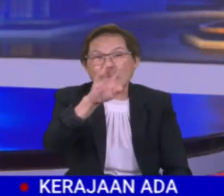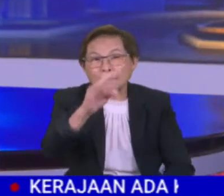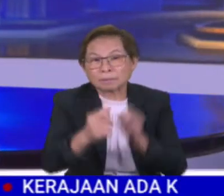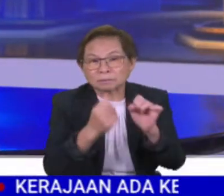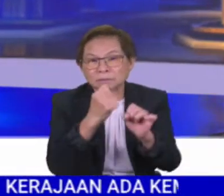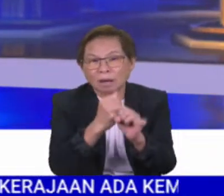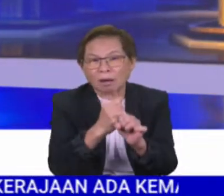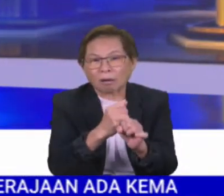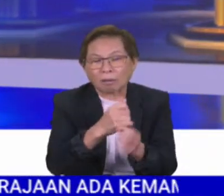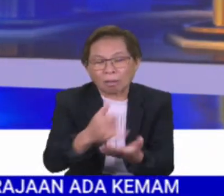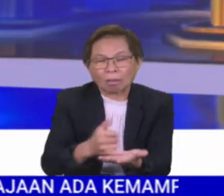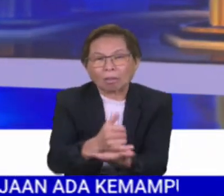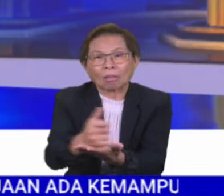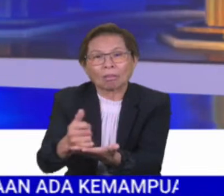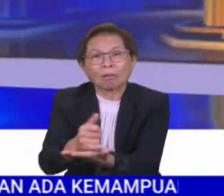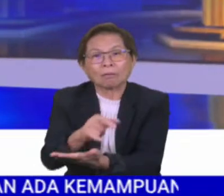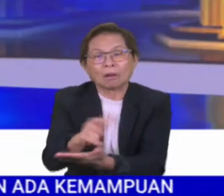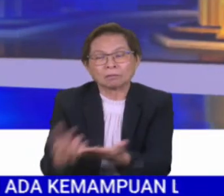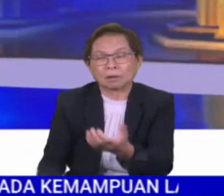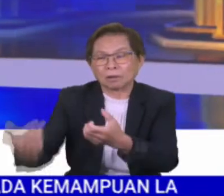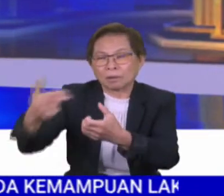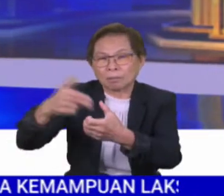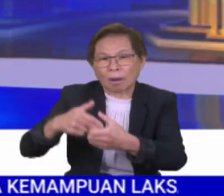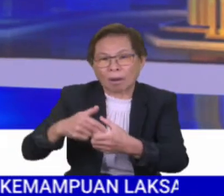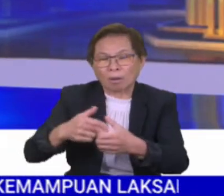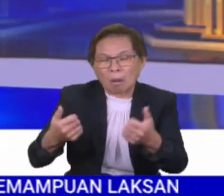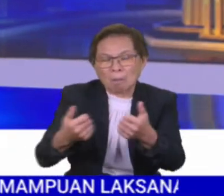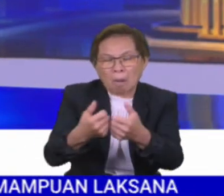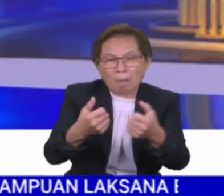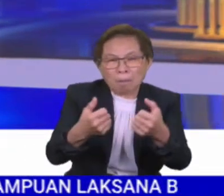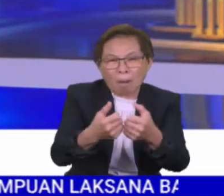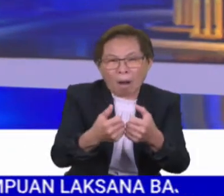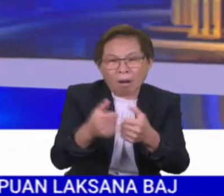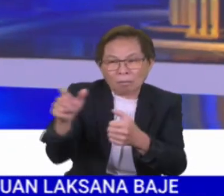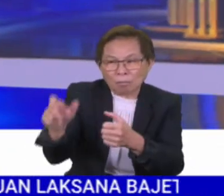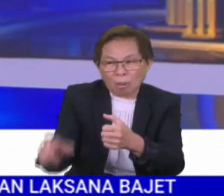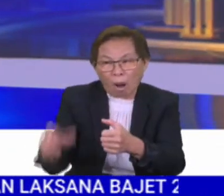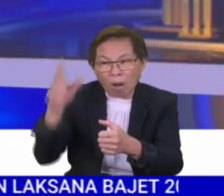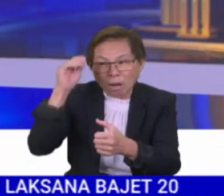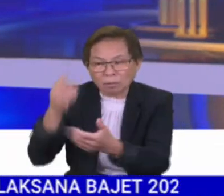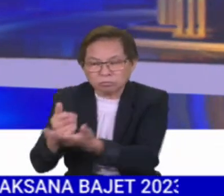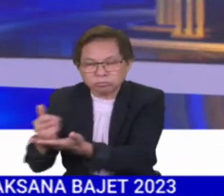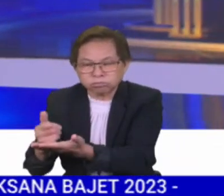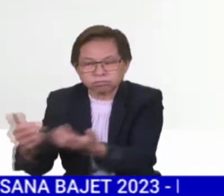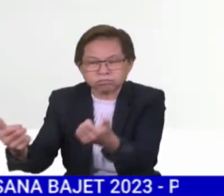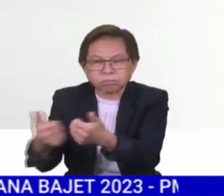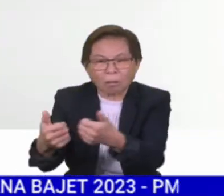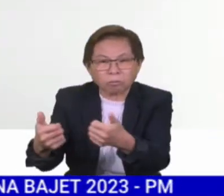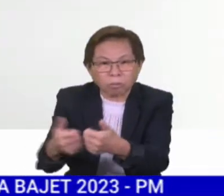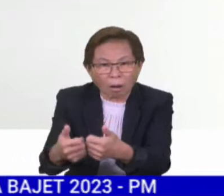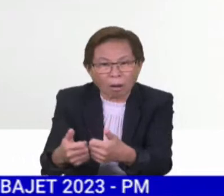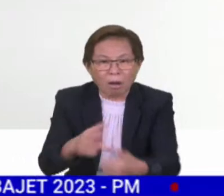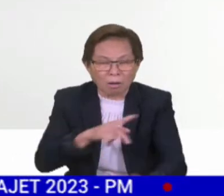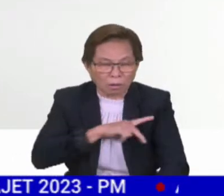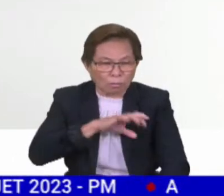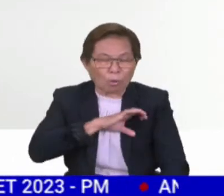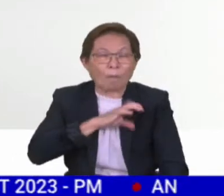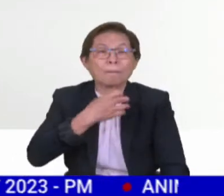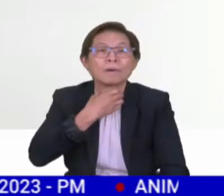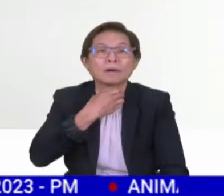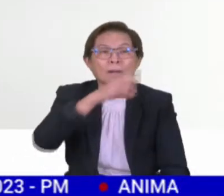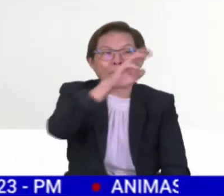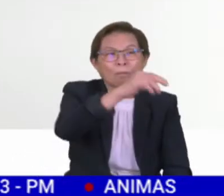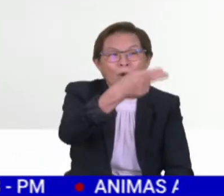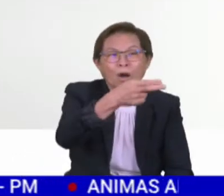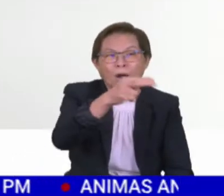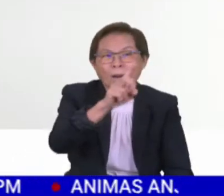merupakan Gelandangan dikatakan terlibat dengan pergaduhan bersama seorang lagi gelandangan ketua polisi